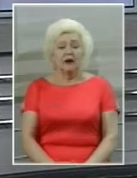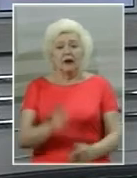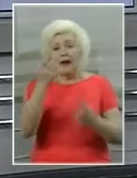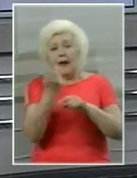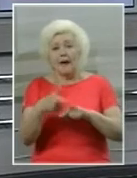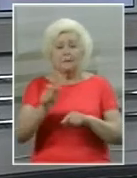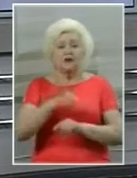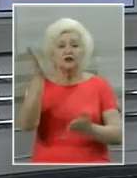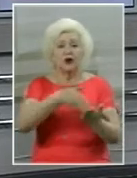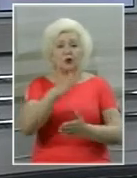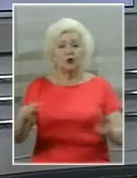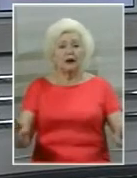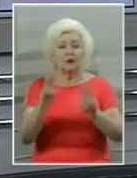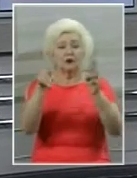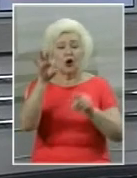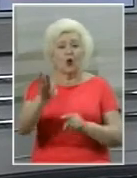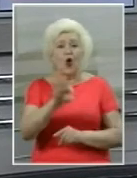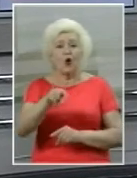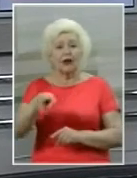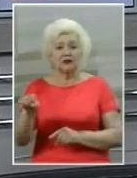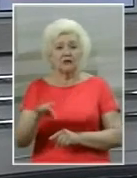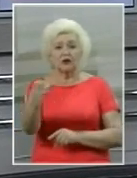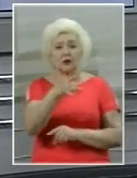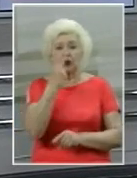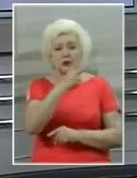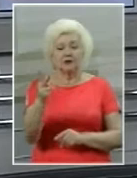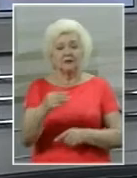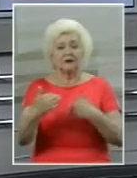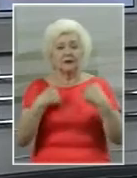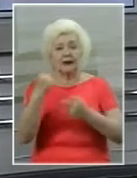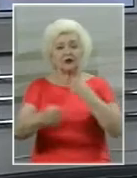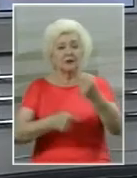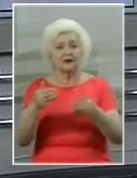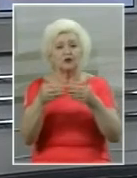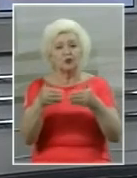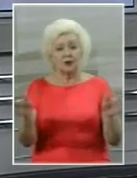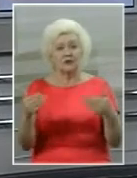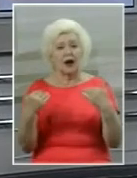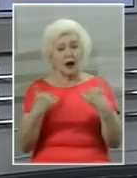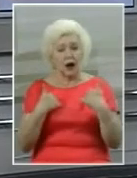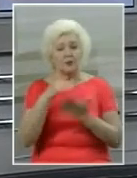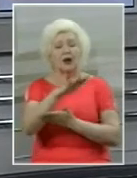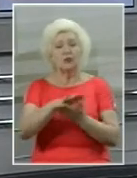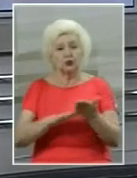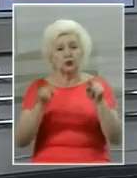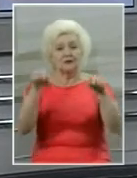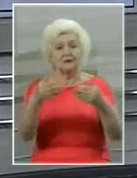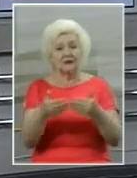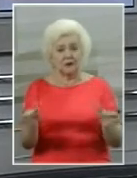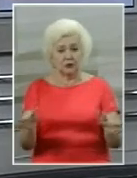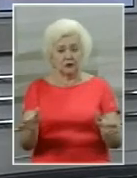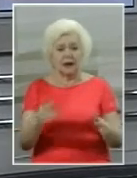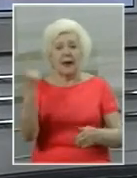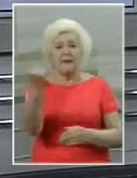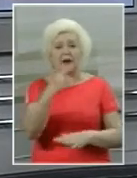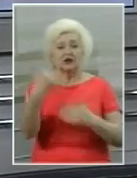Більше про ліквідацію пожежі у Олешківському районі дивіться у наших наступних випусках, а ми продовжуємо цей випуск.